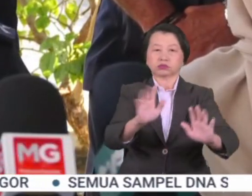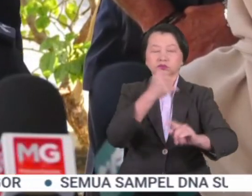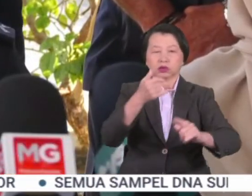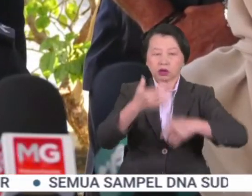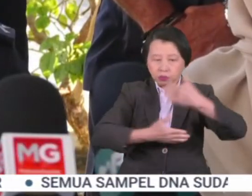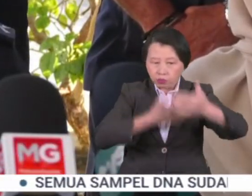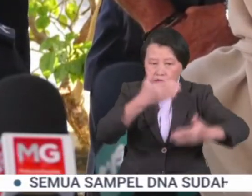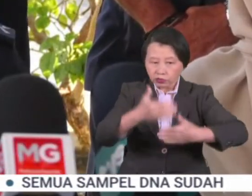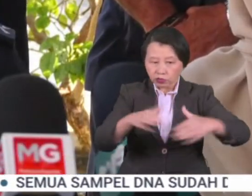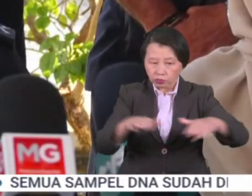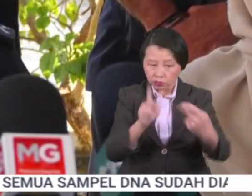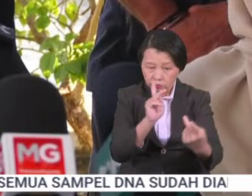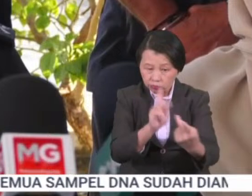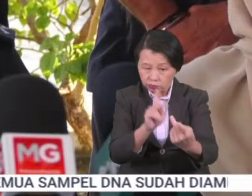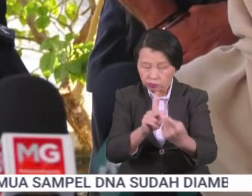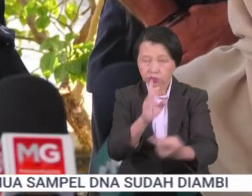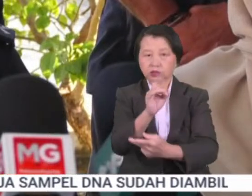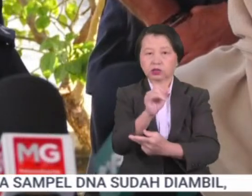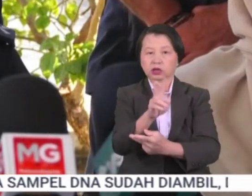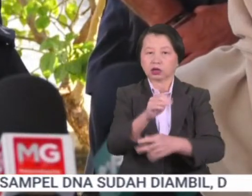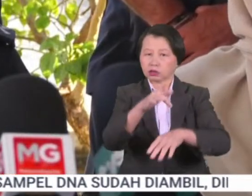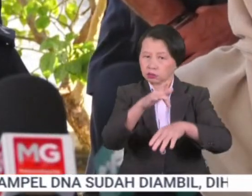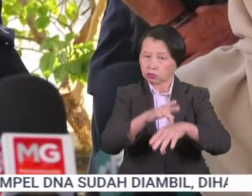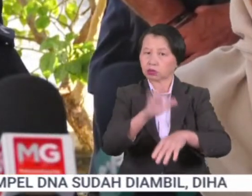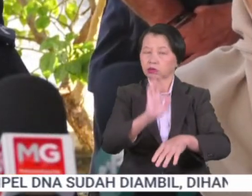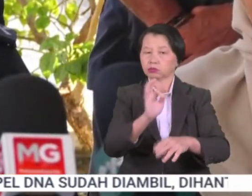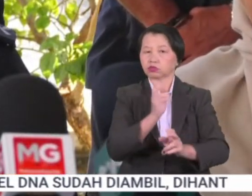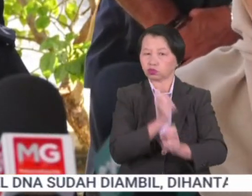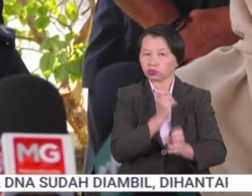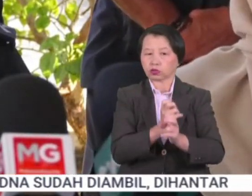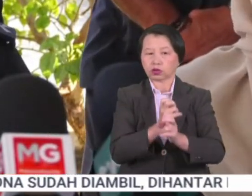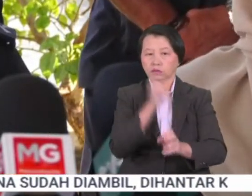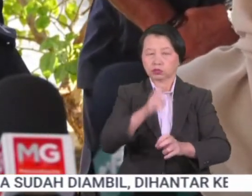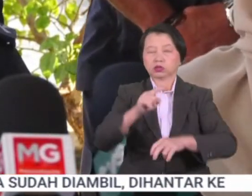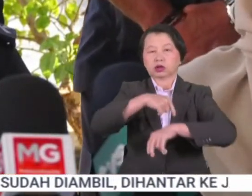sensitif dan perlu apa ni